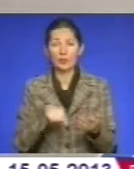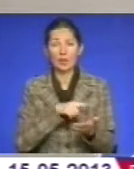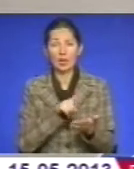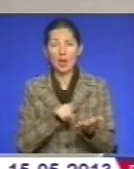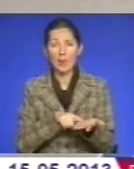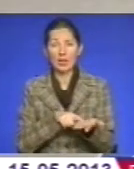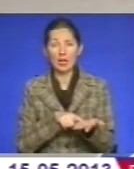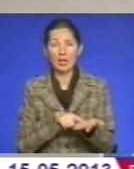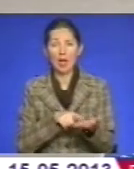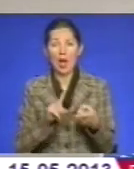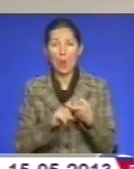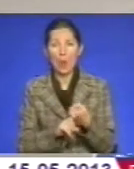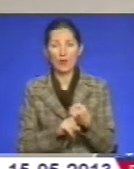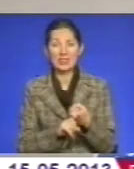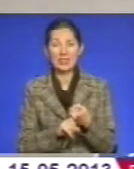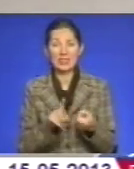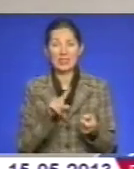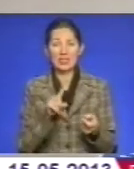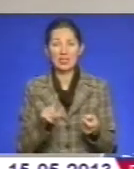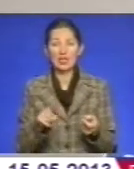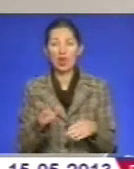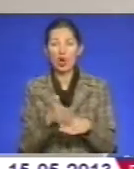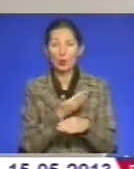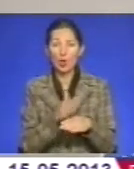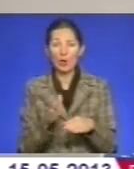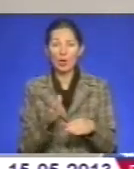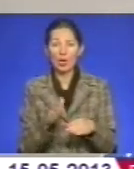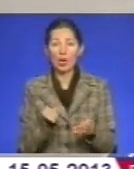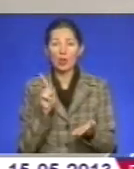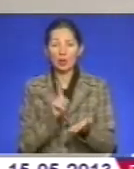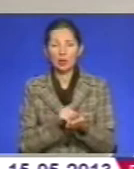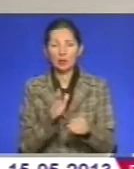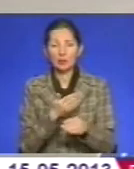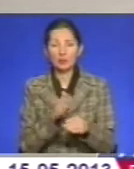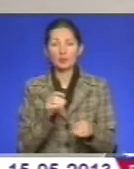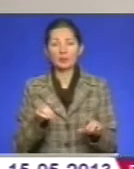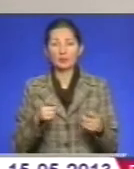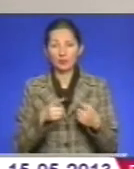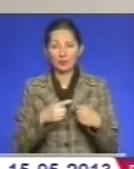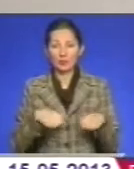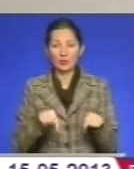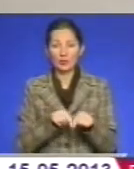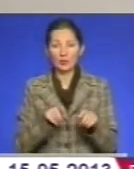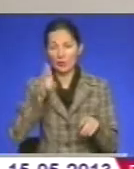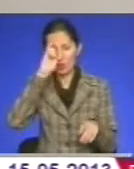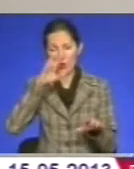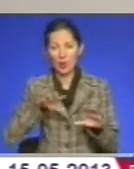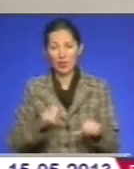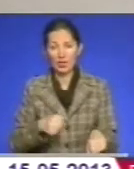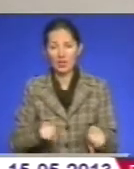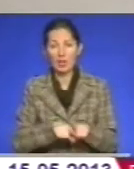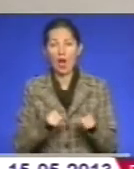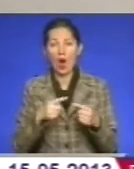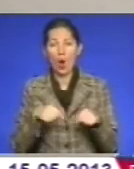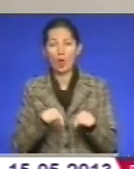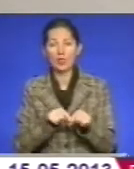питання пов'язані з розмежуванням повноважень між органами державної влади і органами